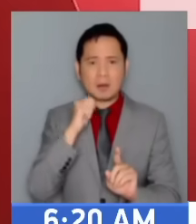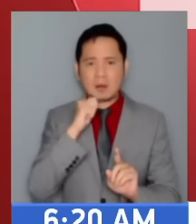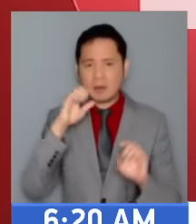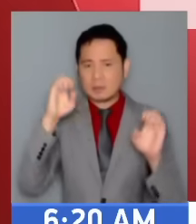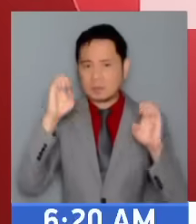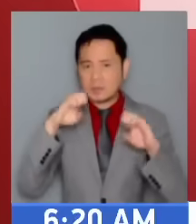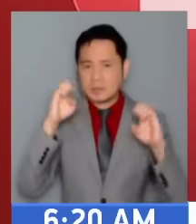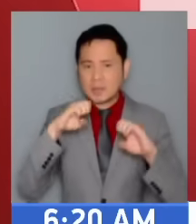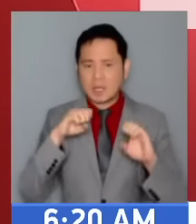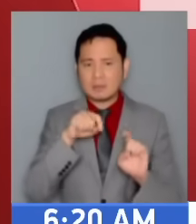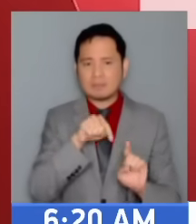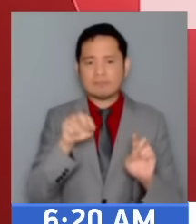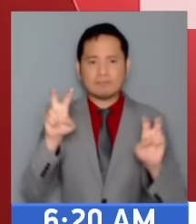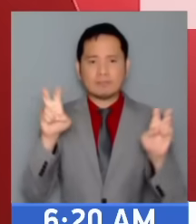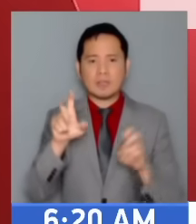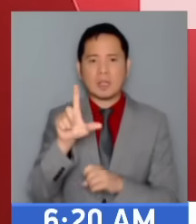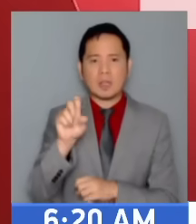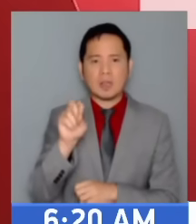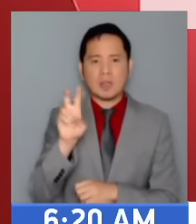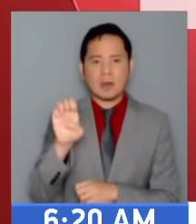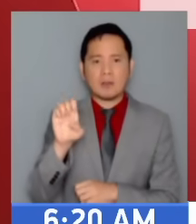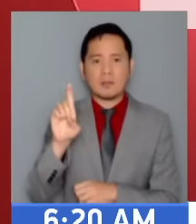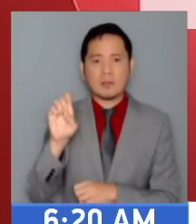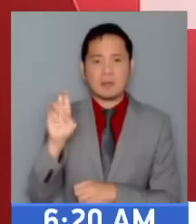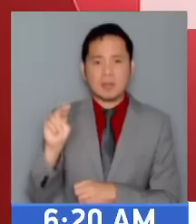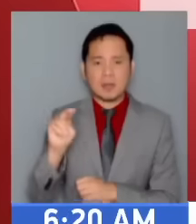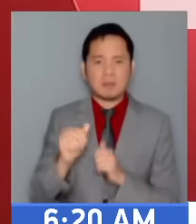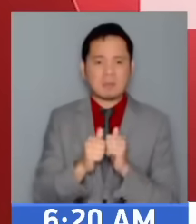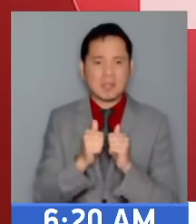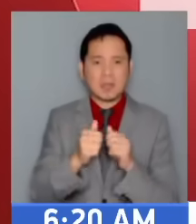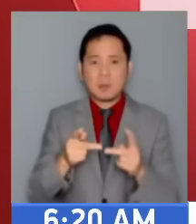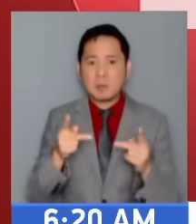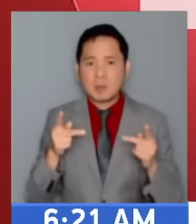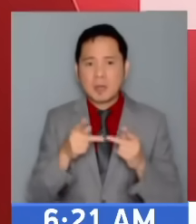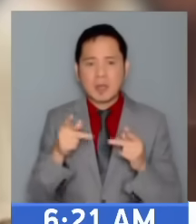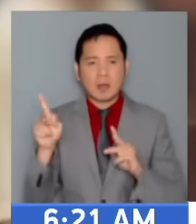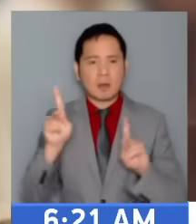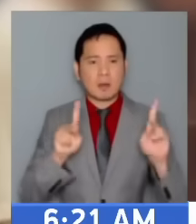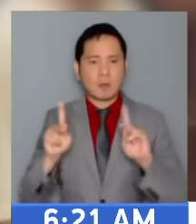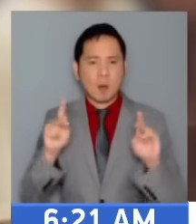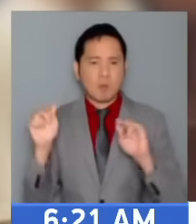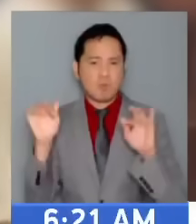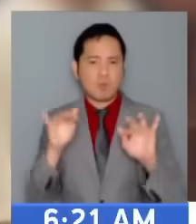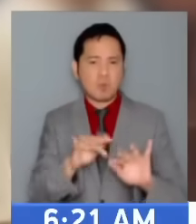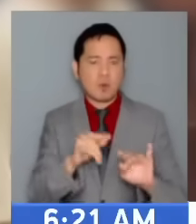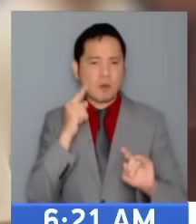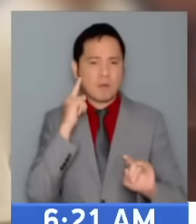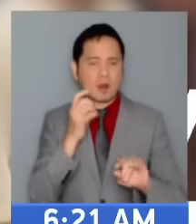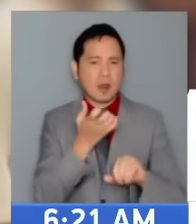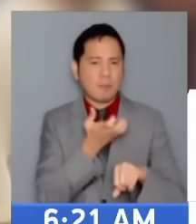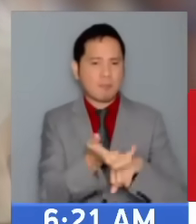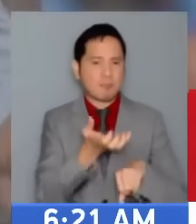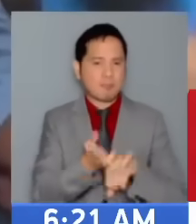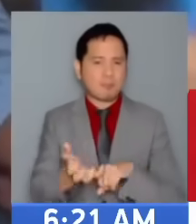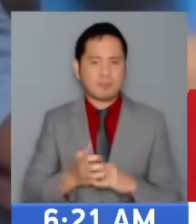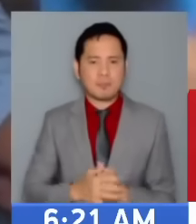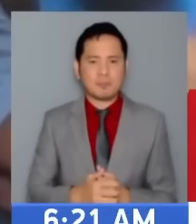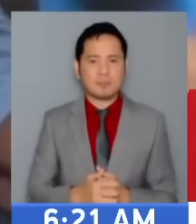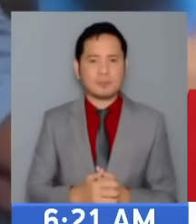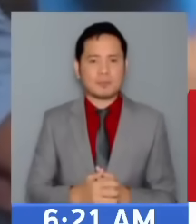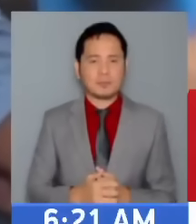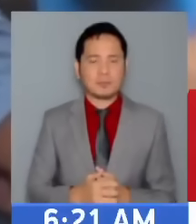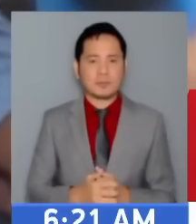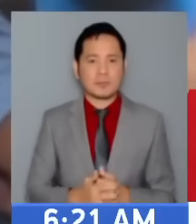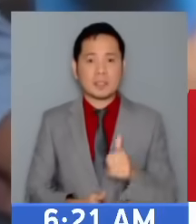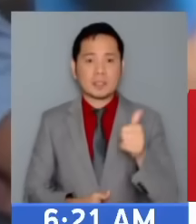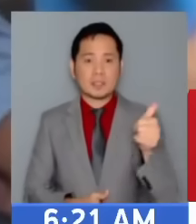magiging trabaho ay Ayon Mam naaresto ang s indibidwal na umanoy